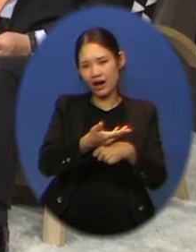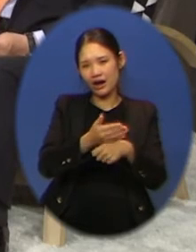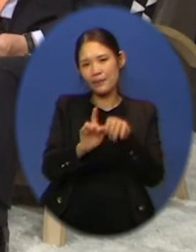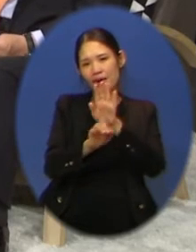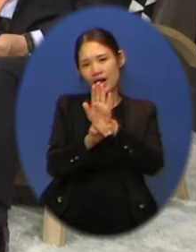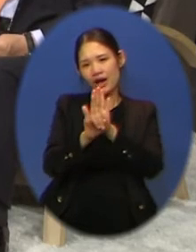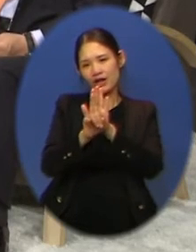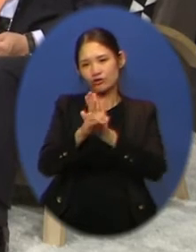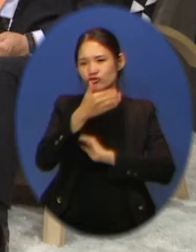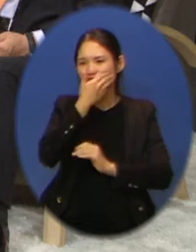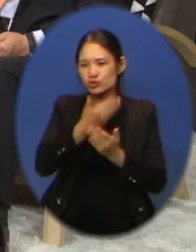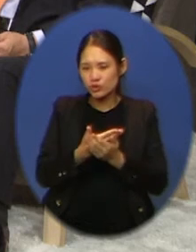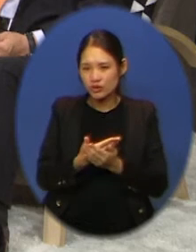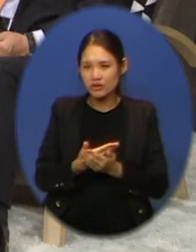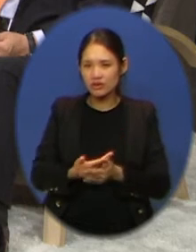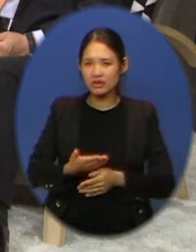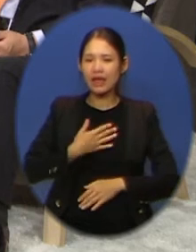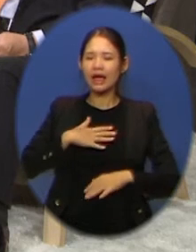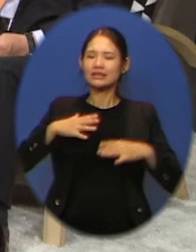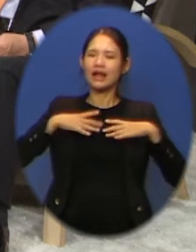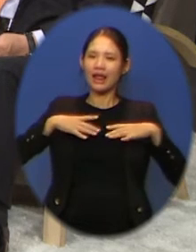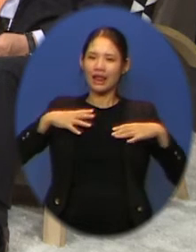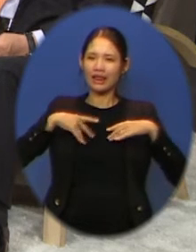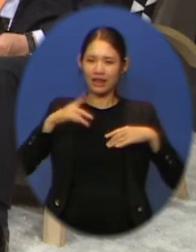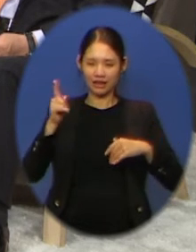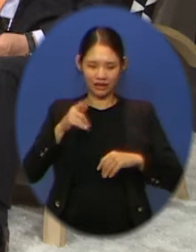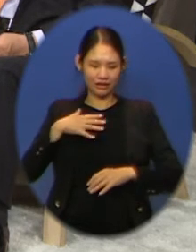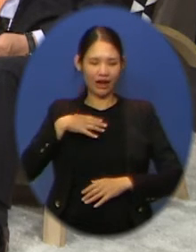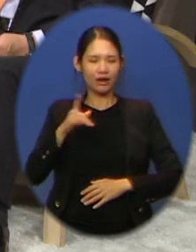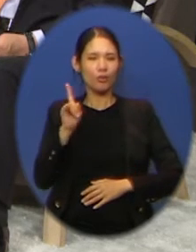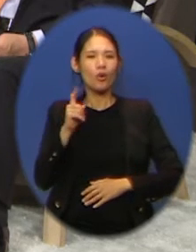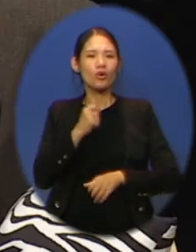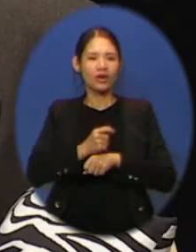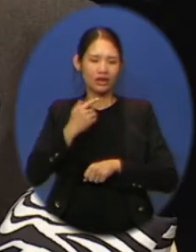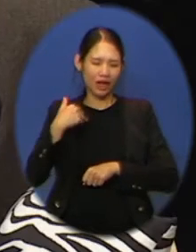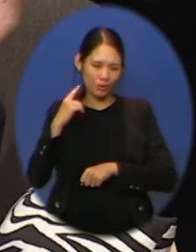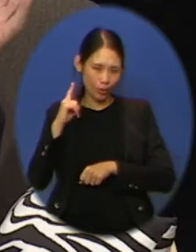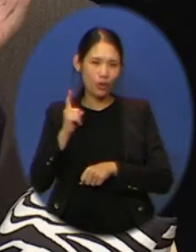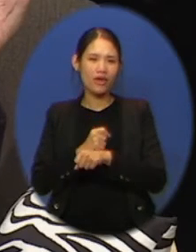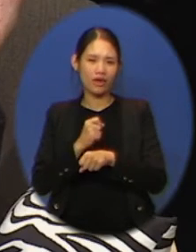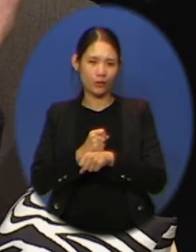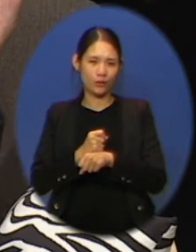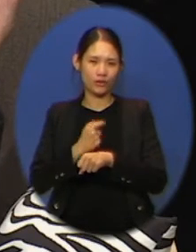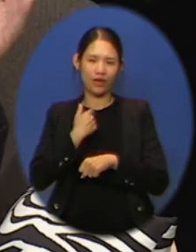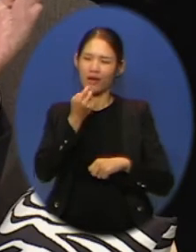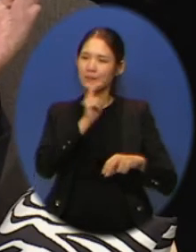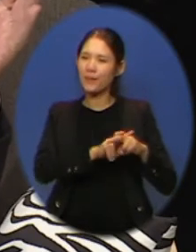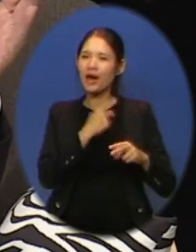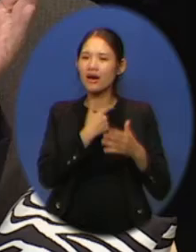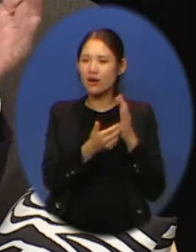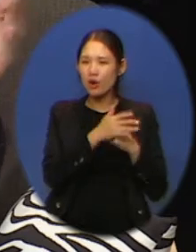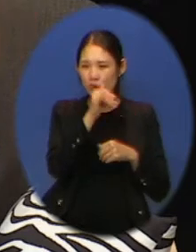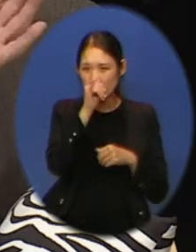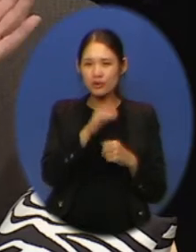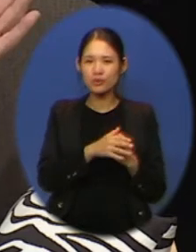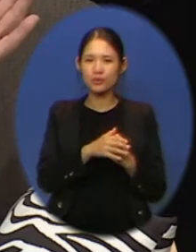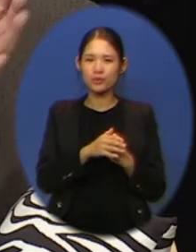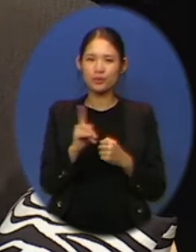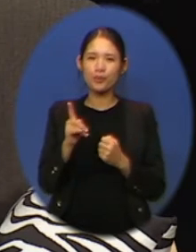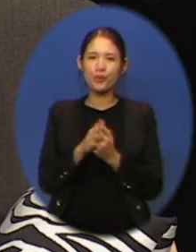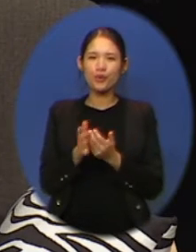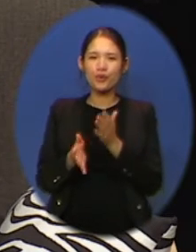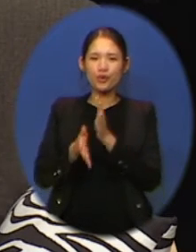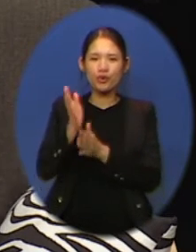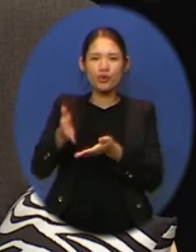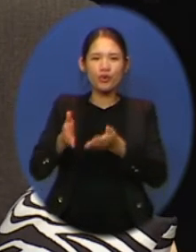잘났다고 그러지 말고 내가 뭐 했다 장관하고 이 거물들 정치 구단은 이제 사라져야 됩니다.